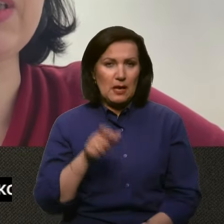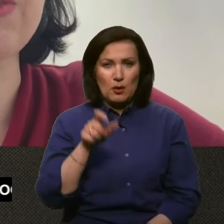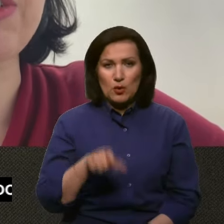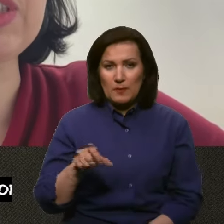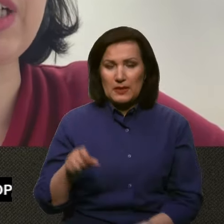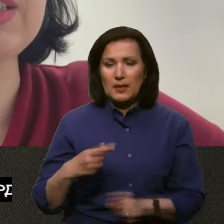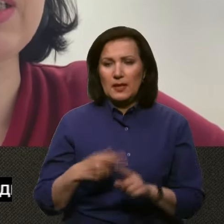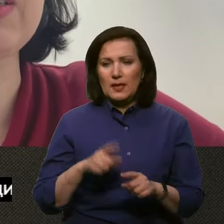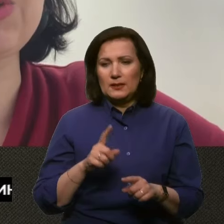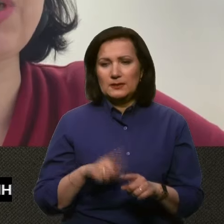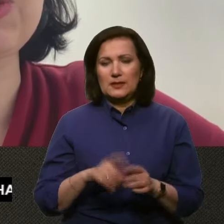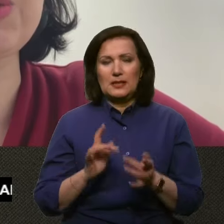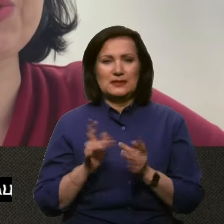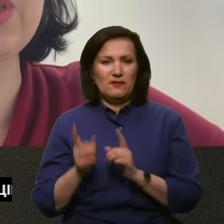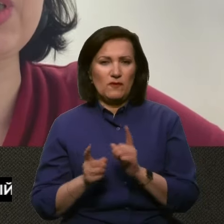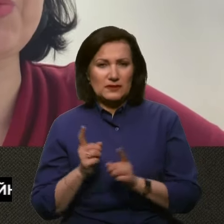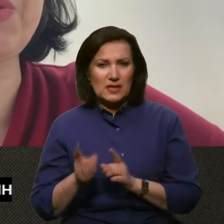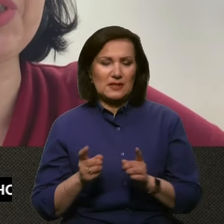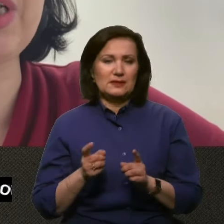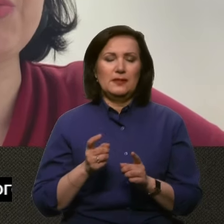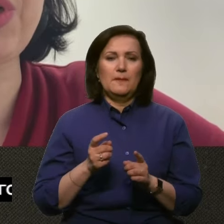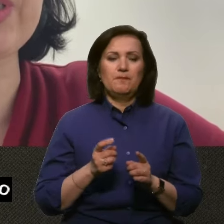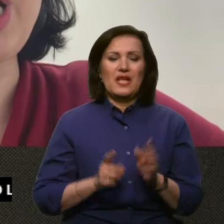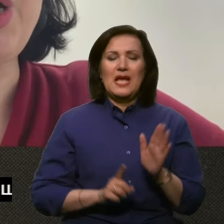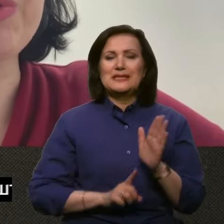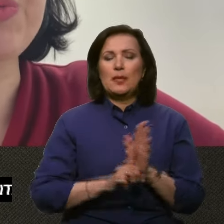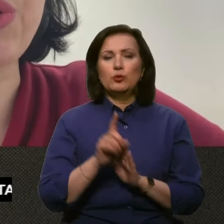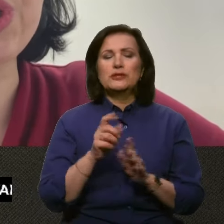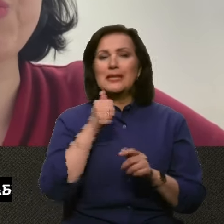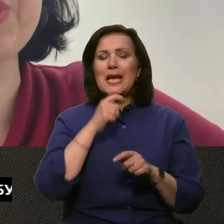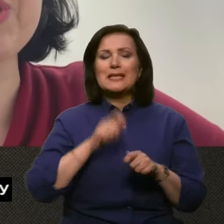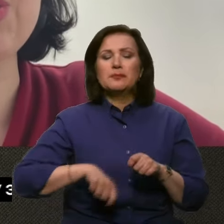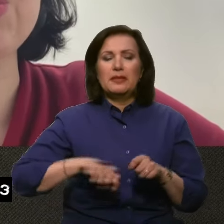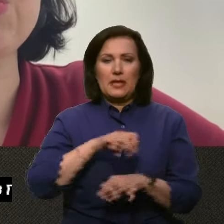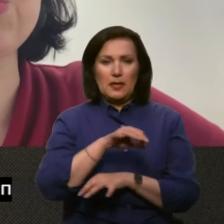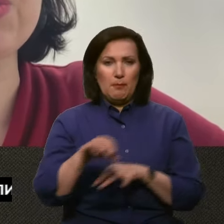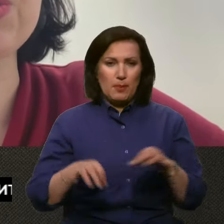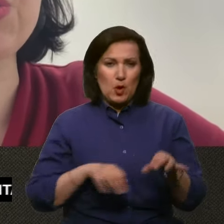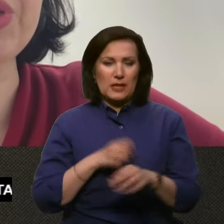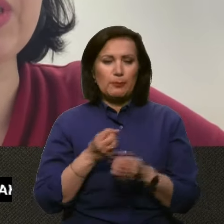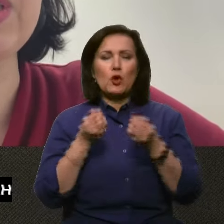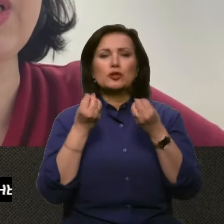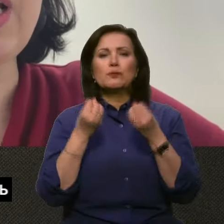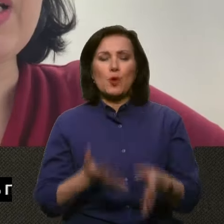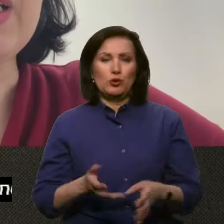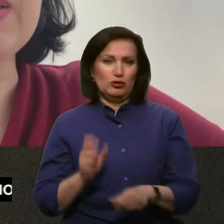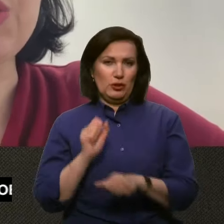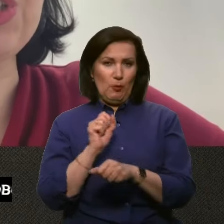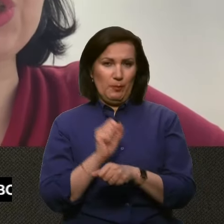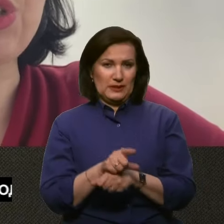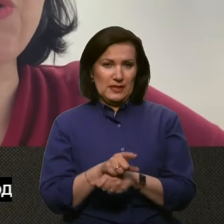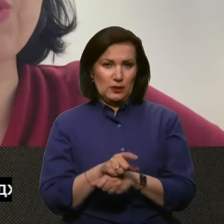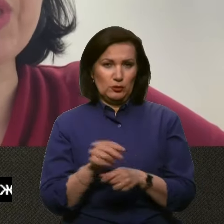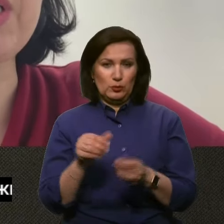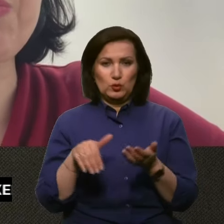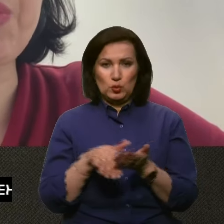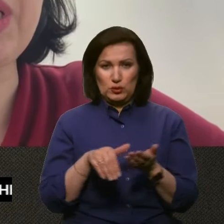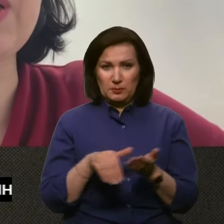Зокрема, це цифровізація. Нещодавно запустили експериментальний проєкт по спрощеному призначенню субсидій,